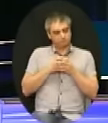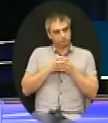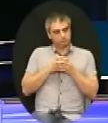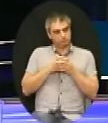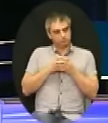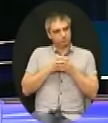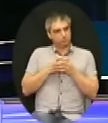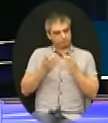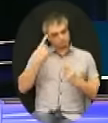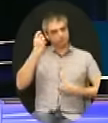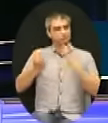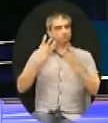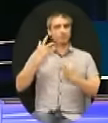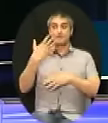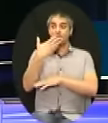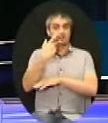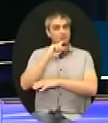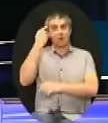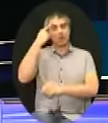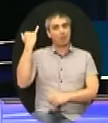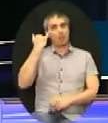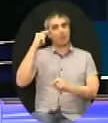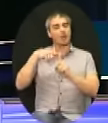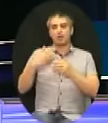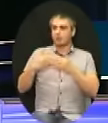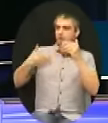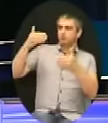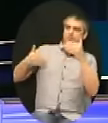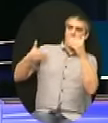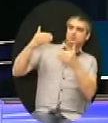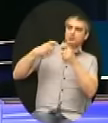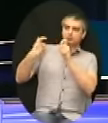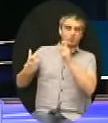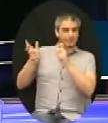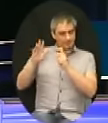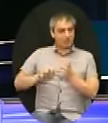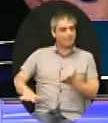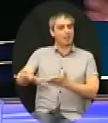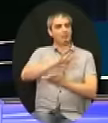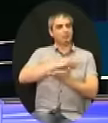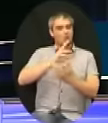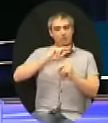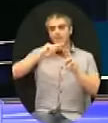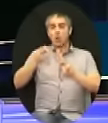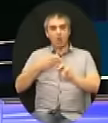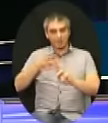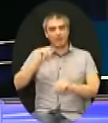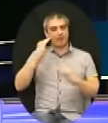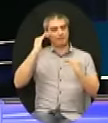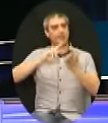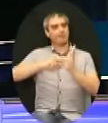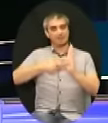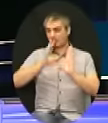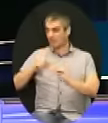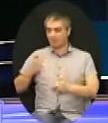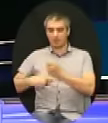אלא מדינה יוצרת, מדינה שלא חושבת כל הזמן על החומות שלה, אלא על הגשרים, גם לאזור, גם לעולם, גם ברמה המדינית,